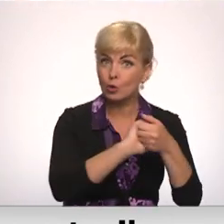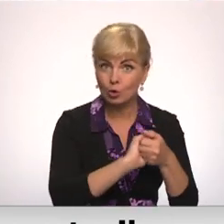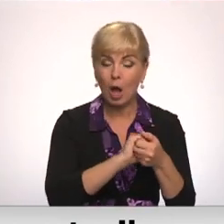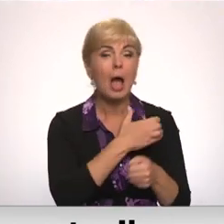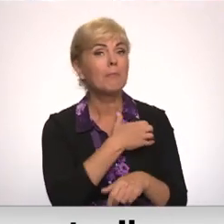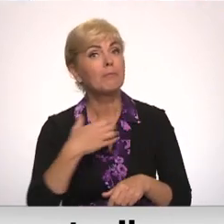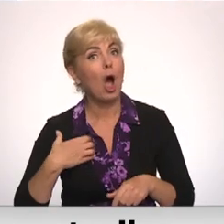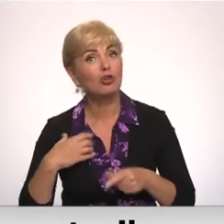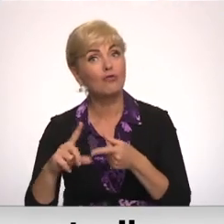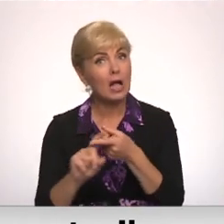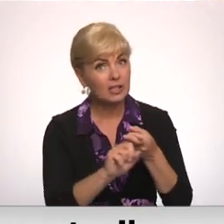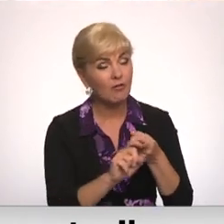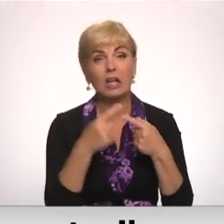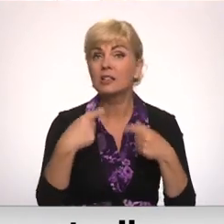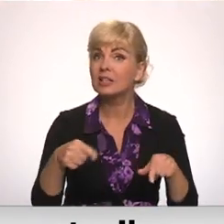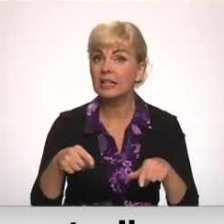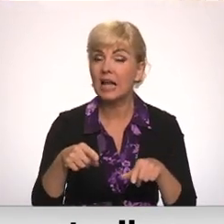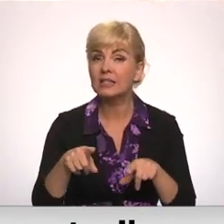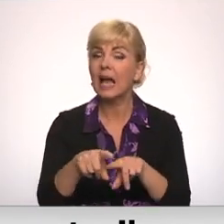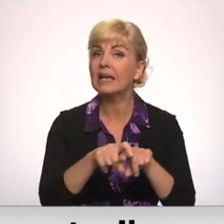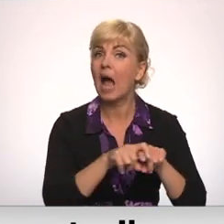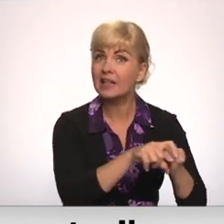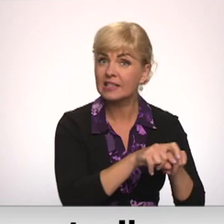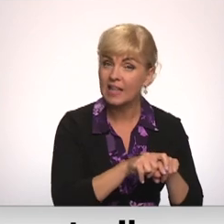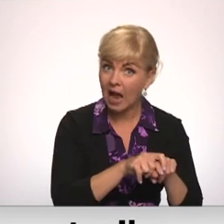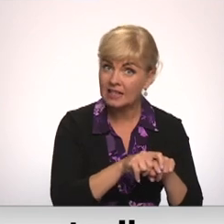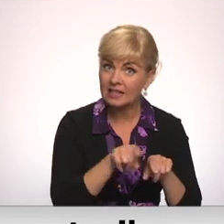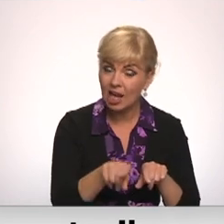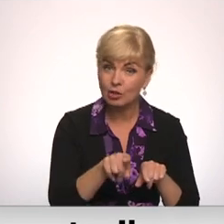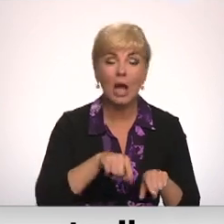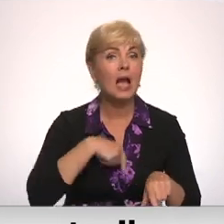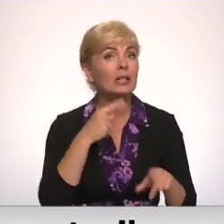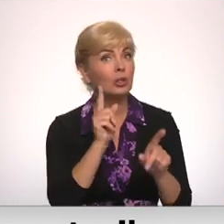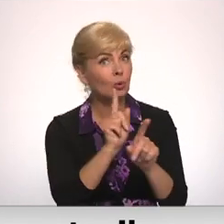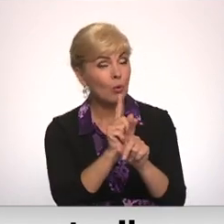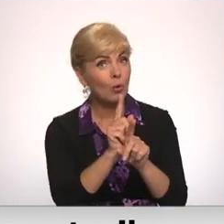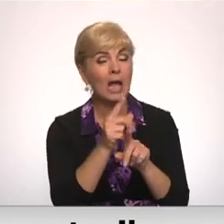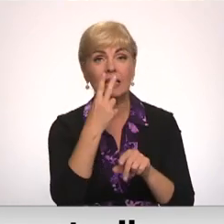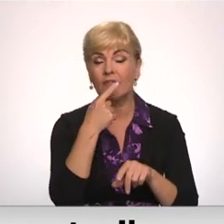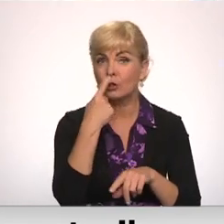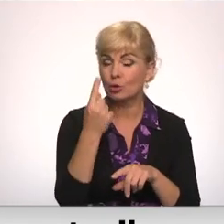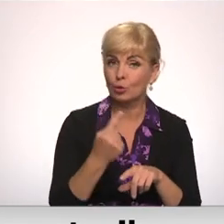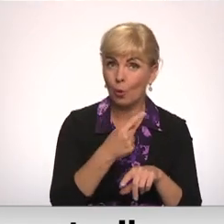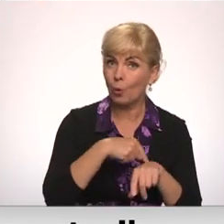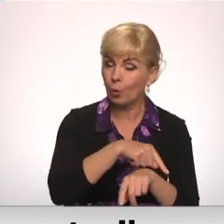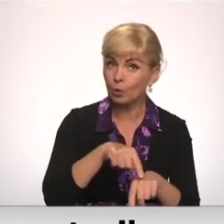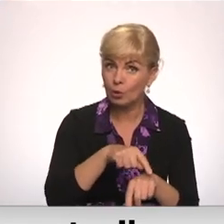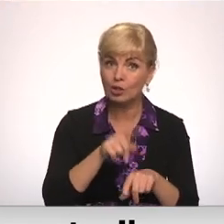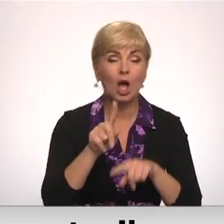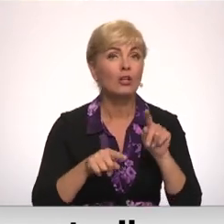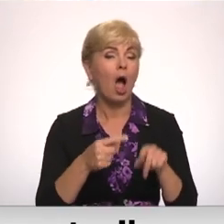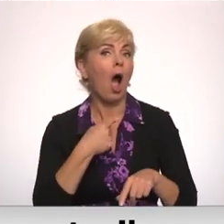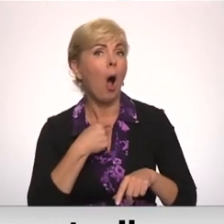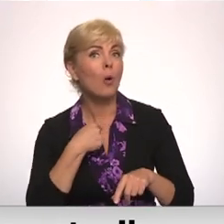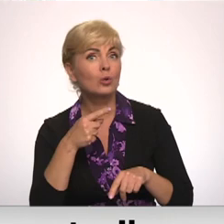pašvaldību savienību un vēl citas iesaistītās puses. Tikšanās ilga aptuveni 2 stundas. Brīžiem tik augstos toņos,